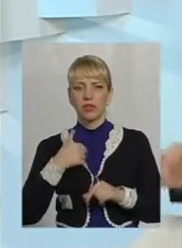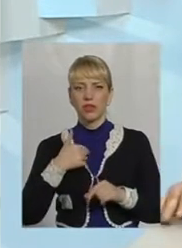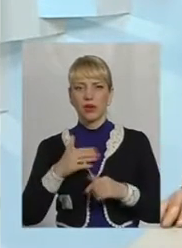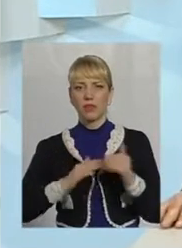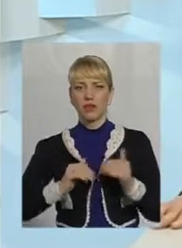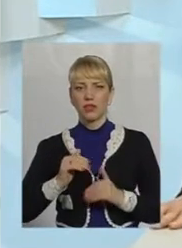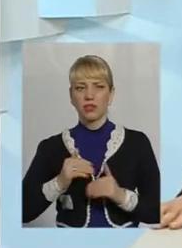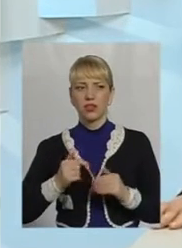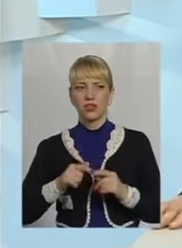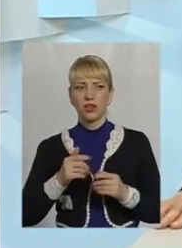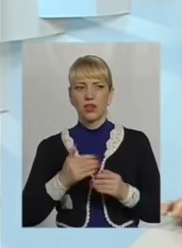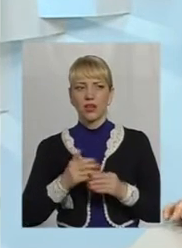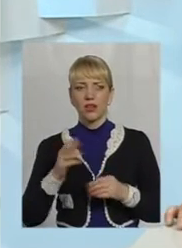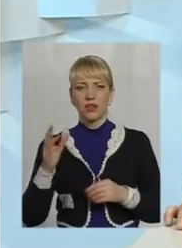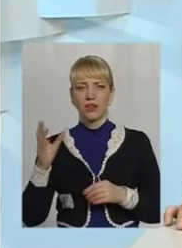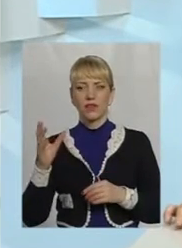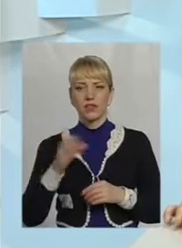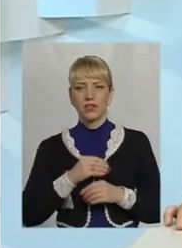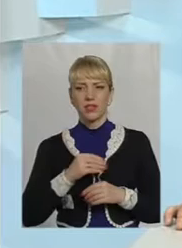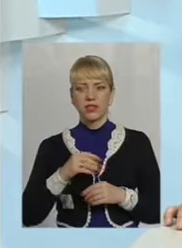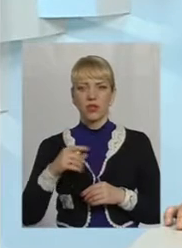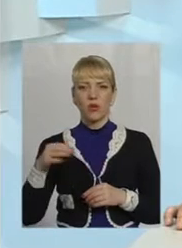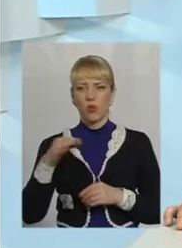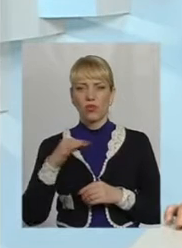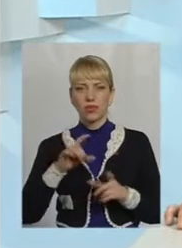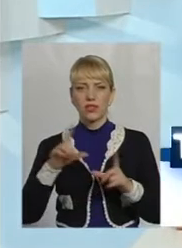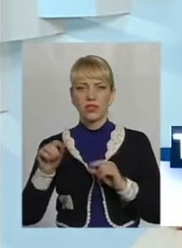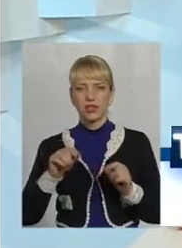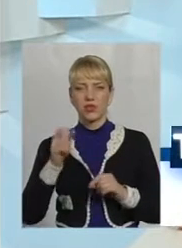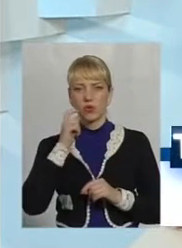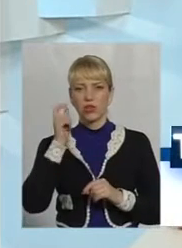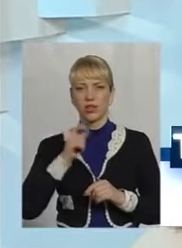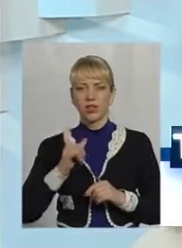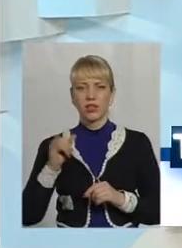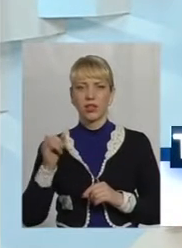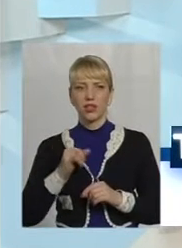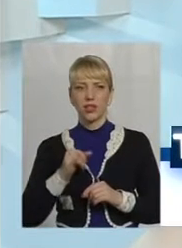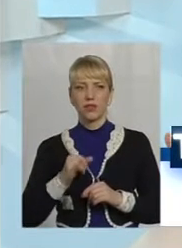практично хочу відвідати всі області України і